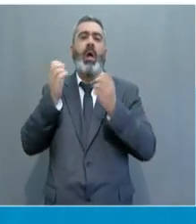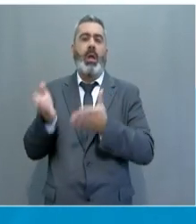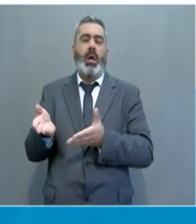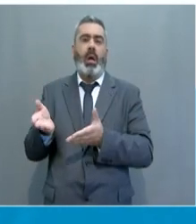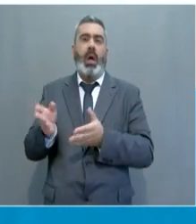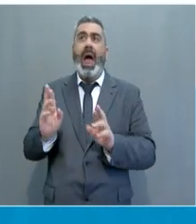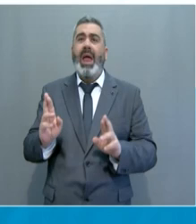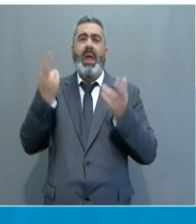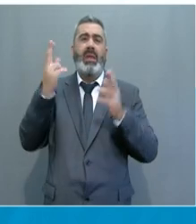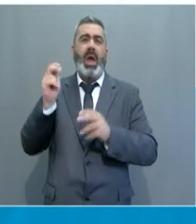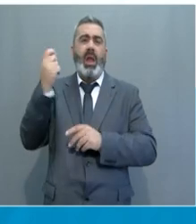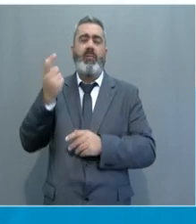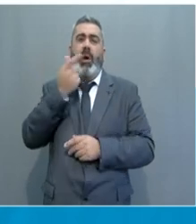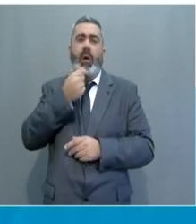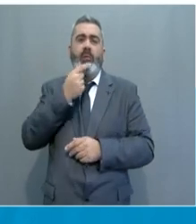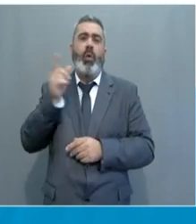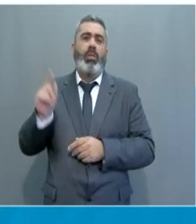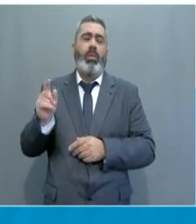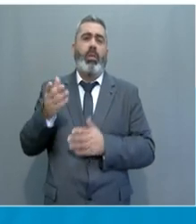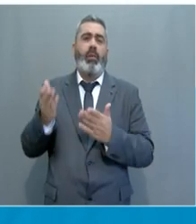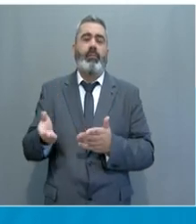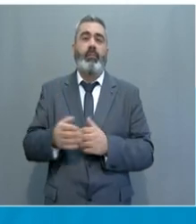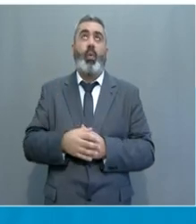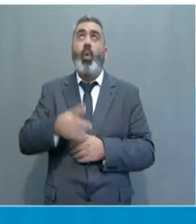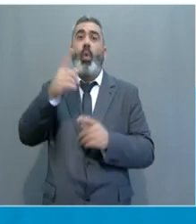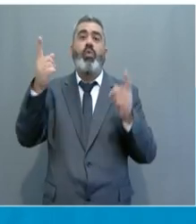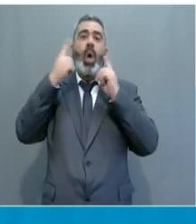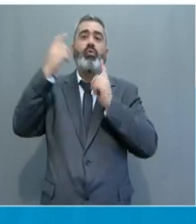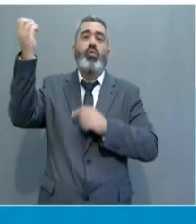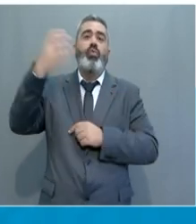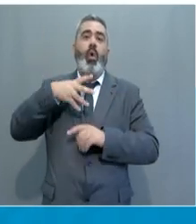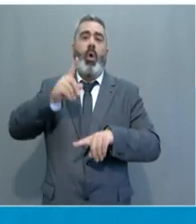μορφή ενέργειας την οποία μπορούμε να παράγουμε. Ο Θεός μας τη χάρισε